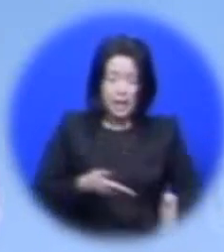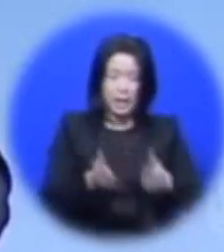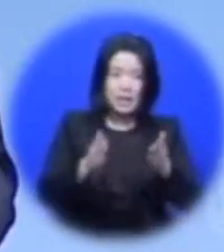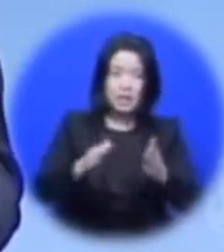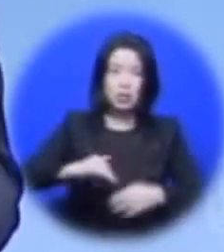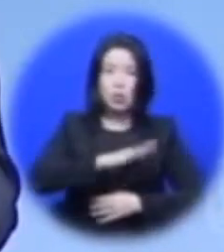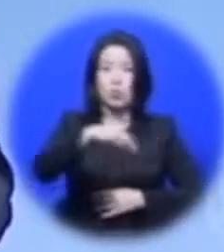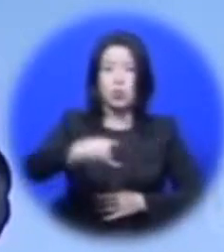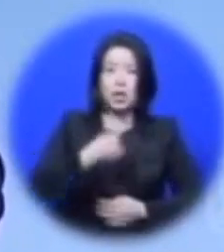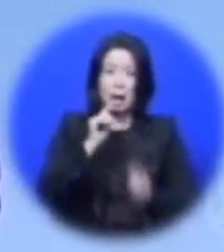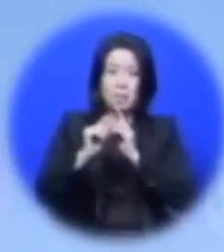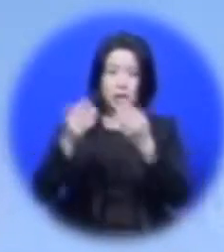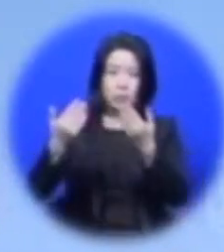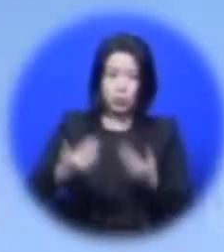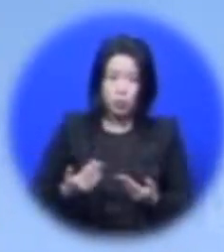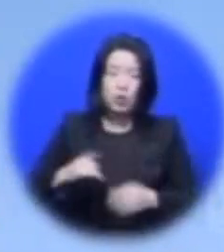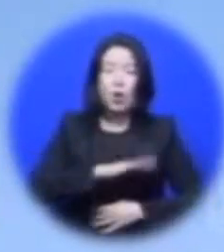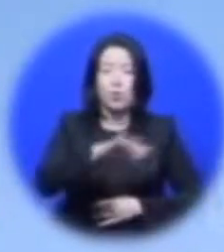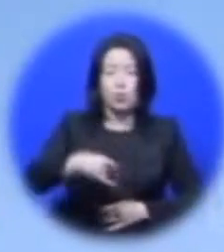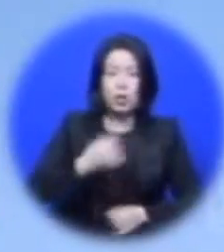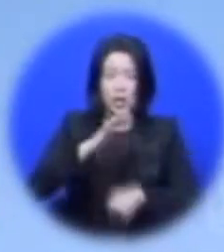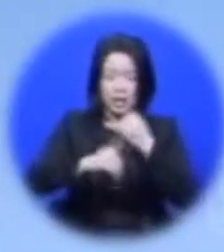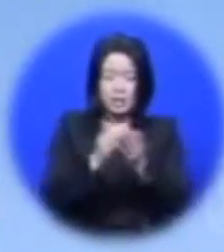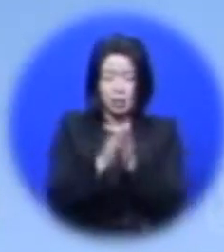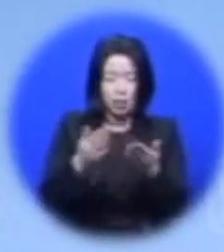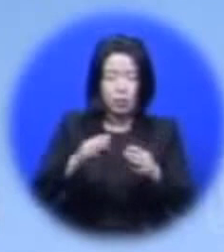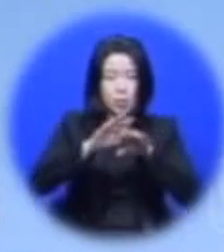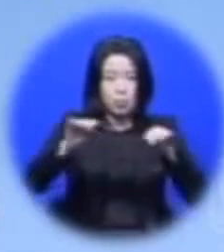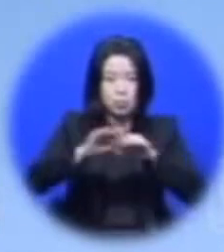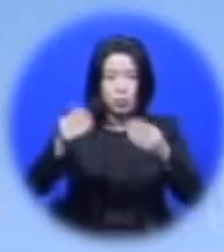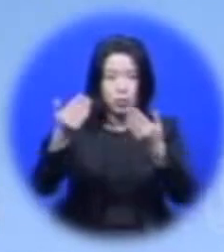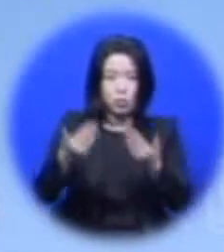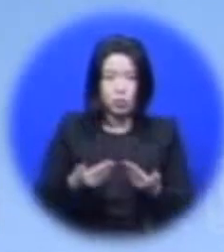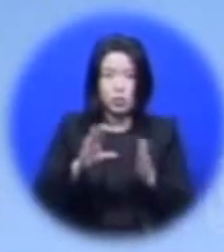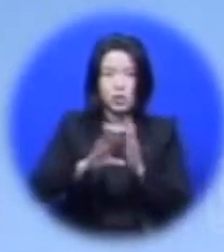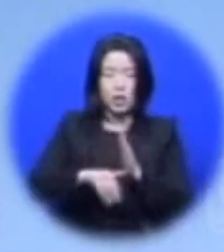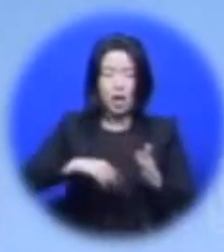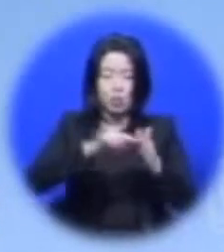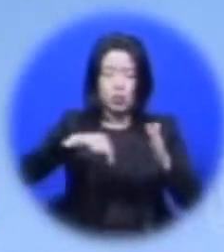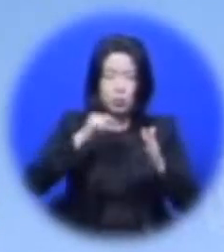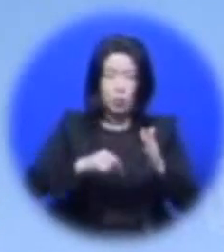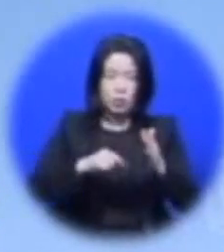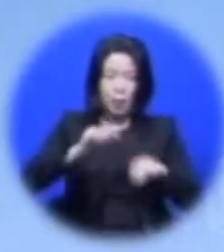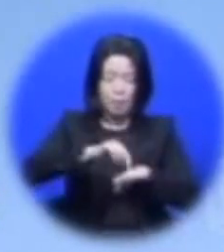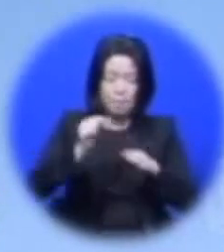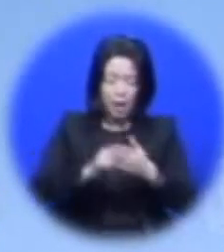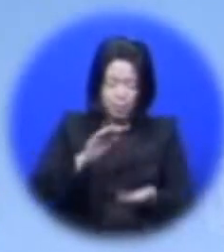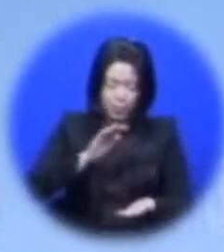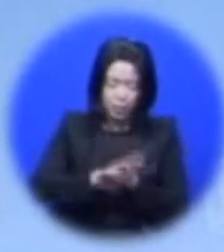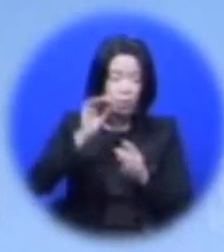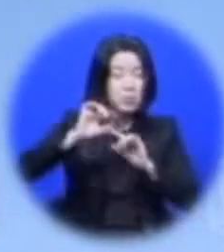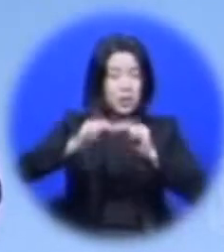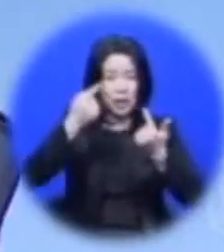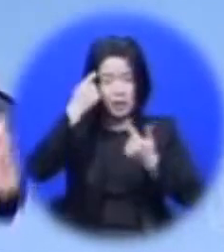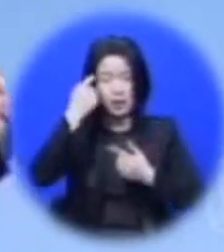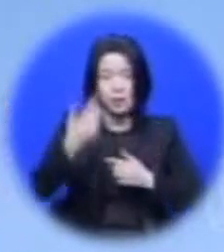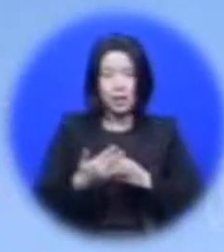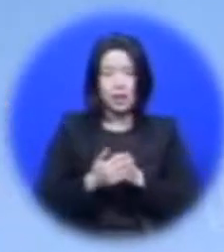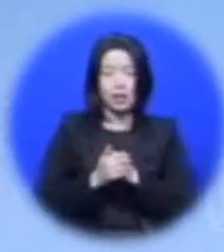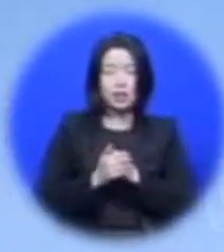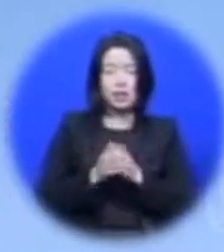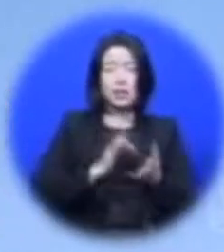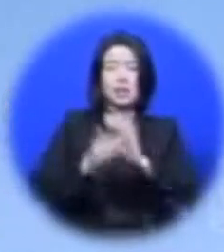우리에게 말씀하시고 우리에게 성경을 풀어주실 때에 우리 속에서 마음이 뜨겁지 아니하더냐.